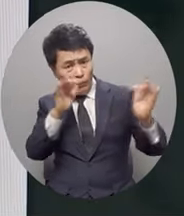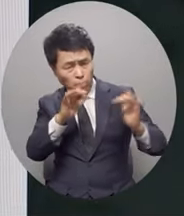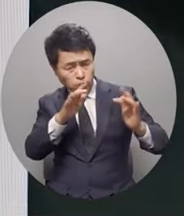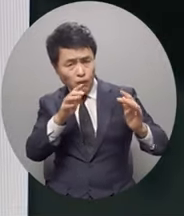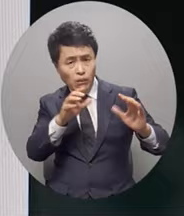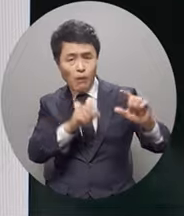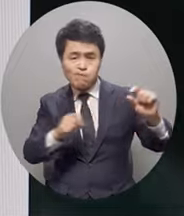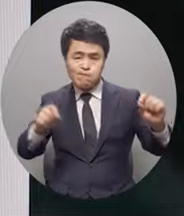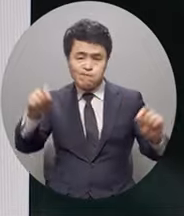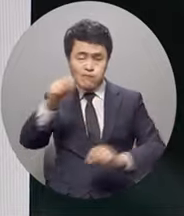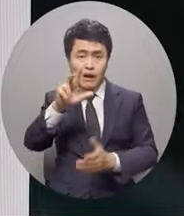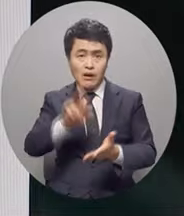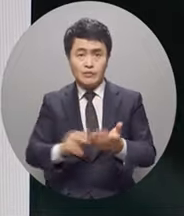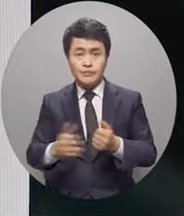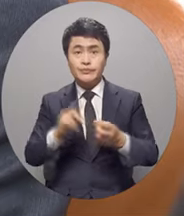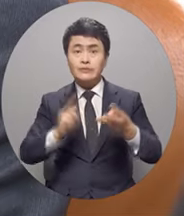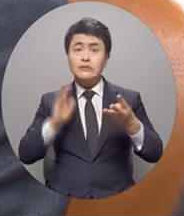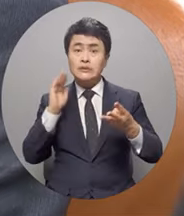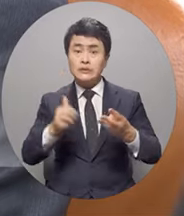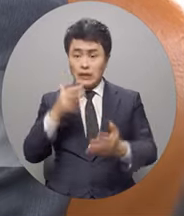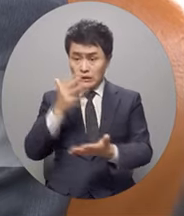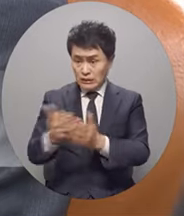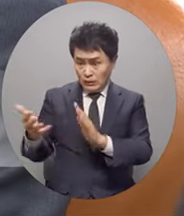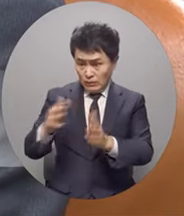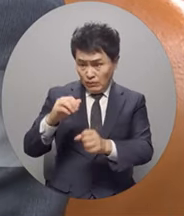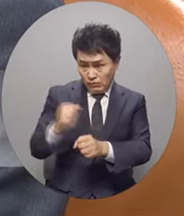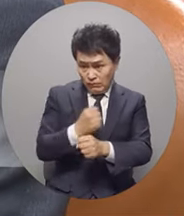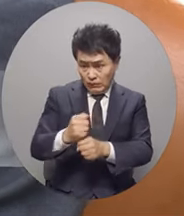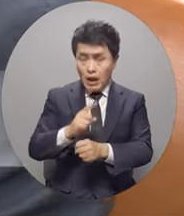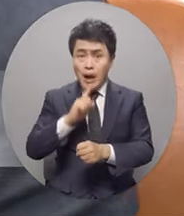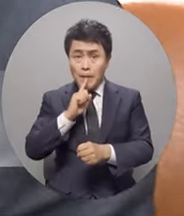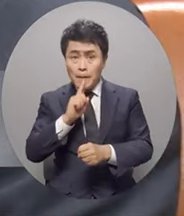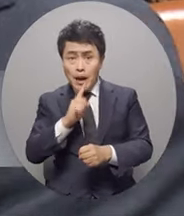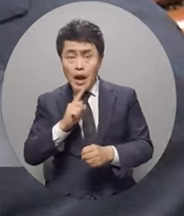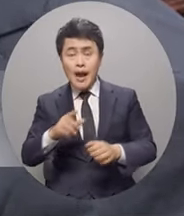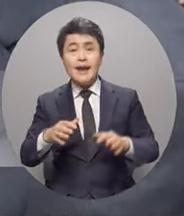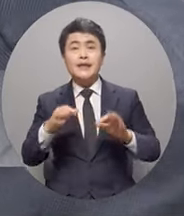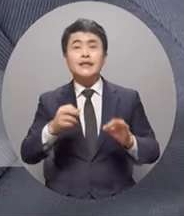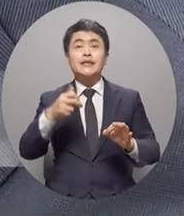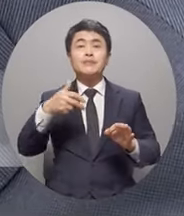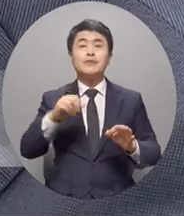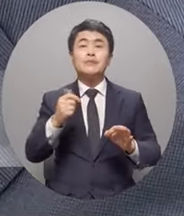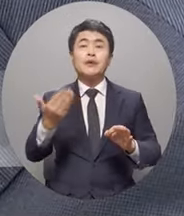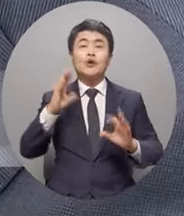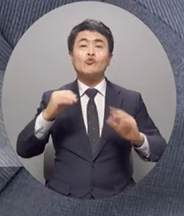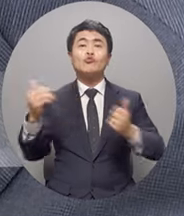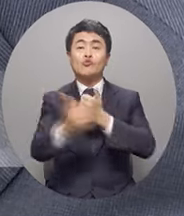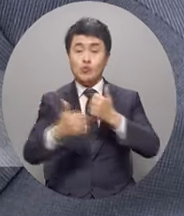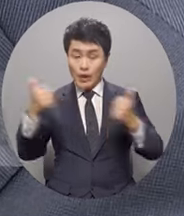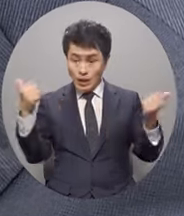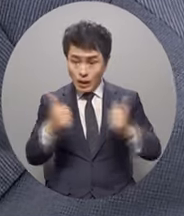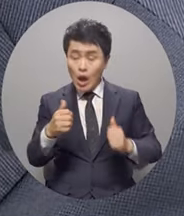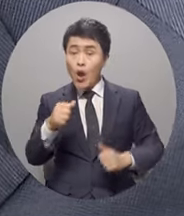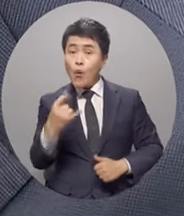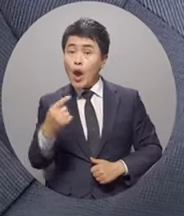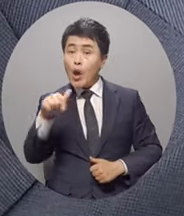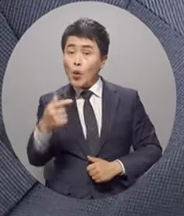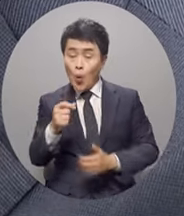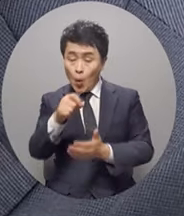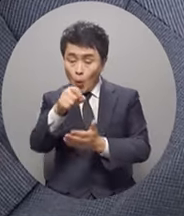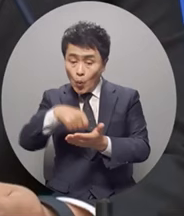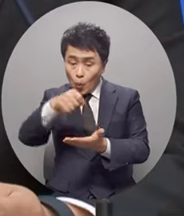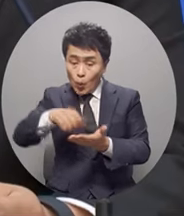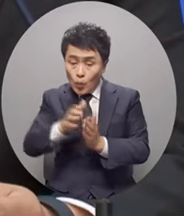속출했는데 윤 대통령이 이태원 참사 조작 가능성을 언급했다는 김진표 전 국회의장의 회고록 공개 이후 급증하는